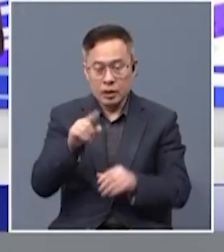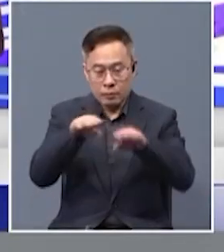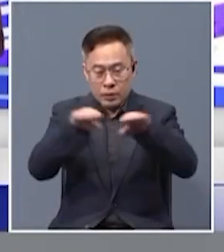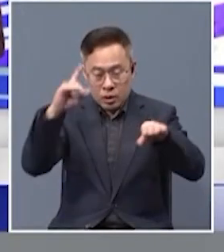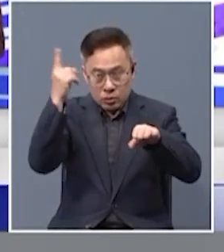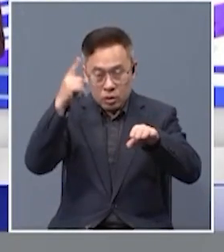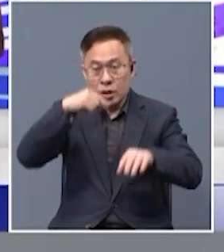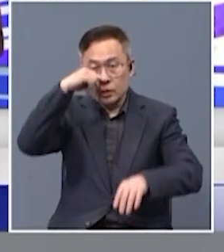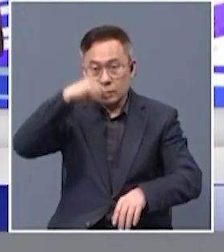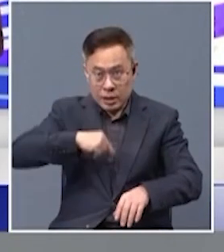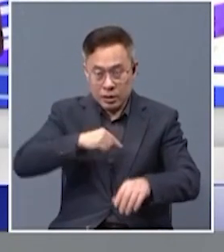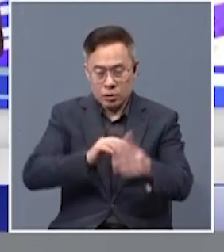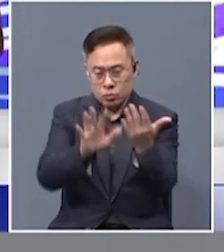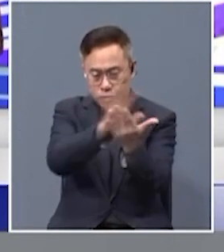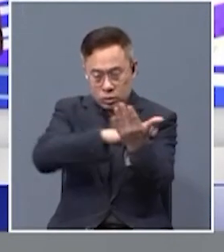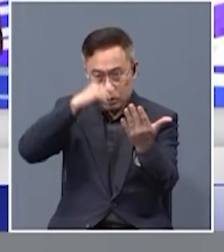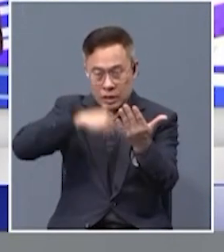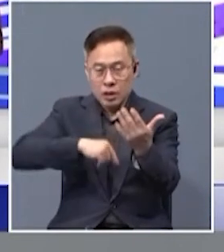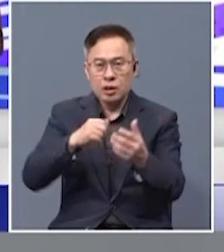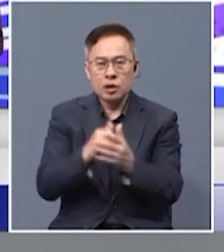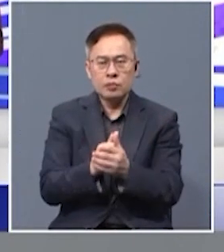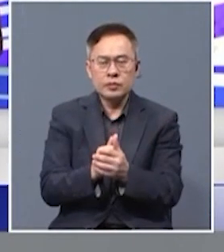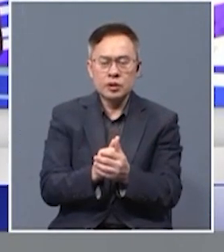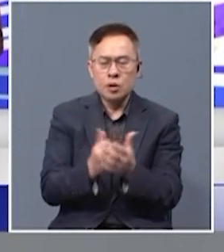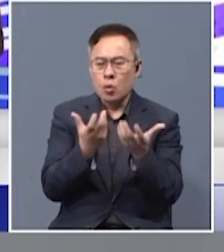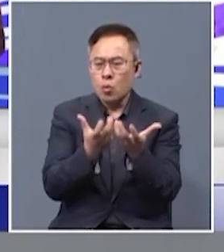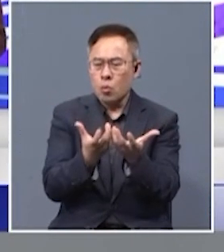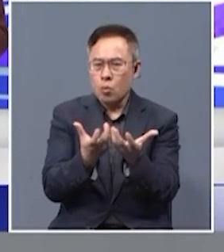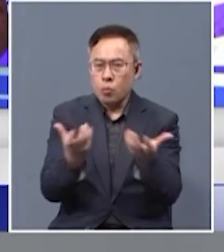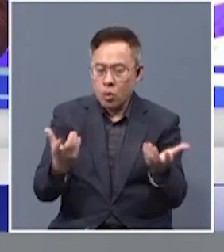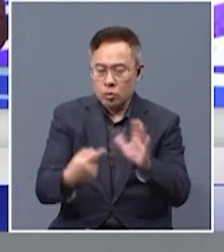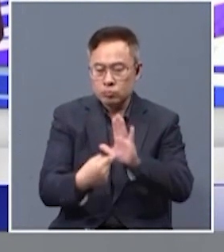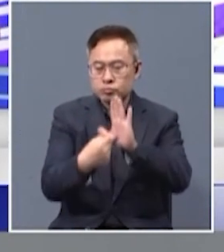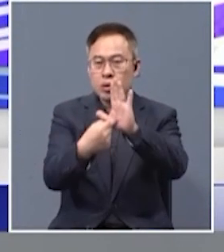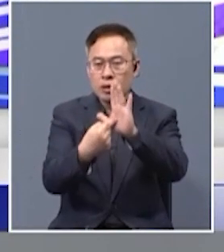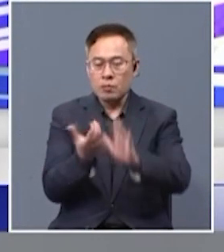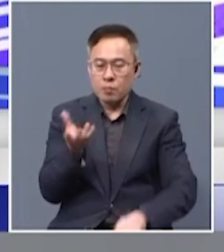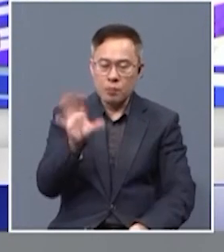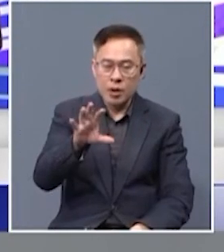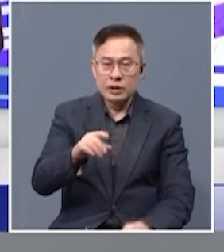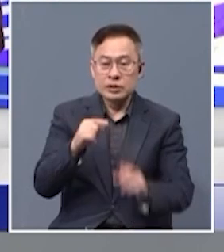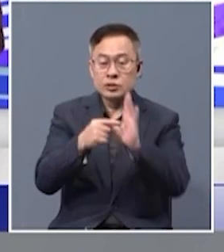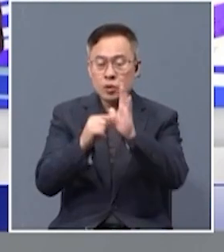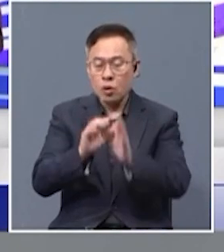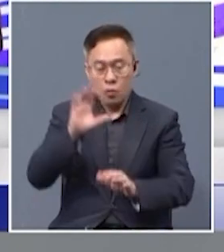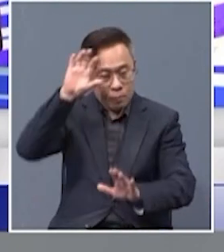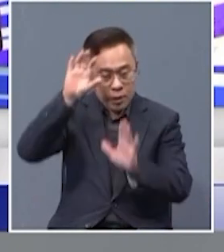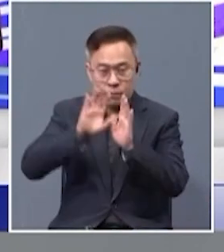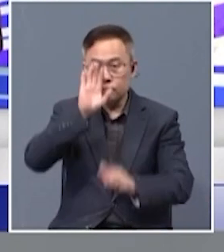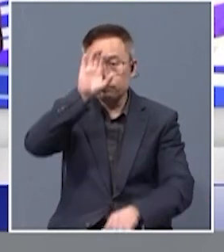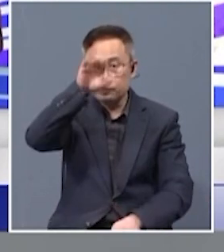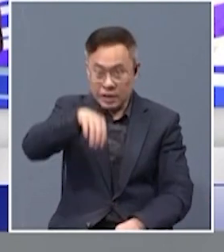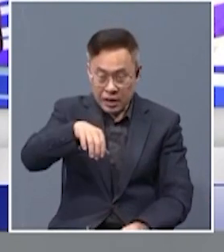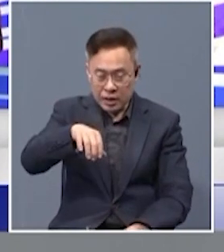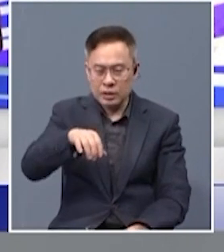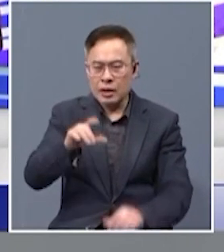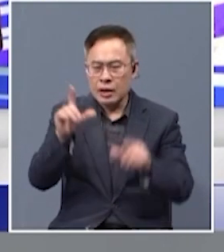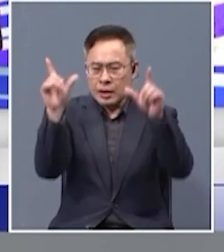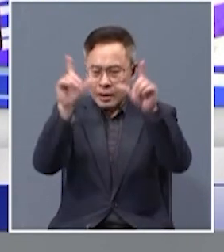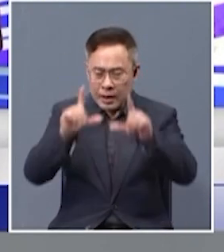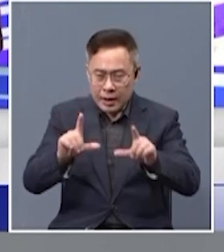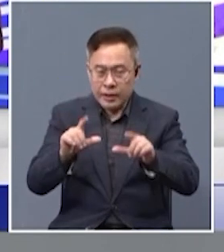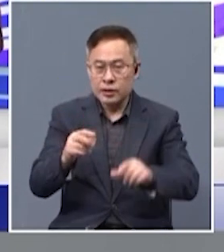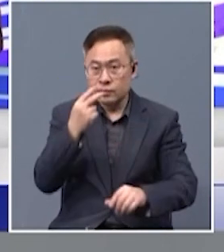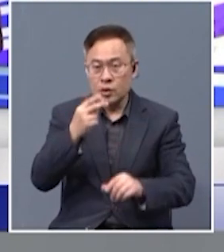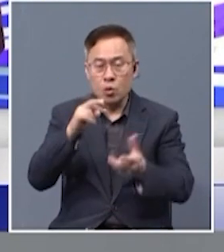ผู้ชมทราบไหมคะในประเทศไทยเนี่ยนะคะมีการใช้สัญลักษณ์เครื่องมือหนึ่งเรียกว่าสัญลักษณ์ช้างชูงวงเริงร่าประกอบลายประจำย